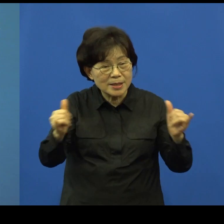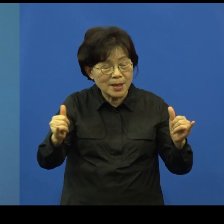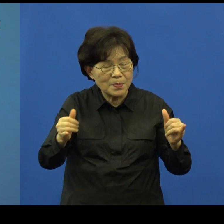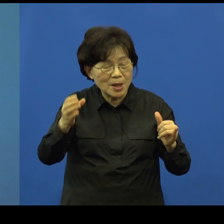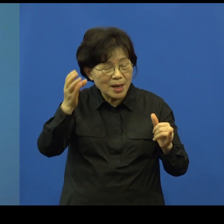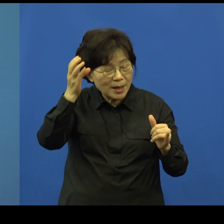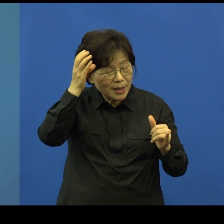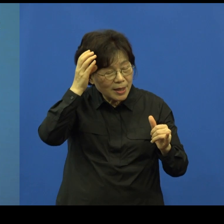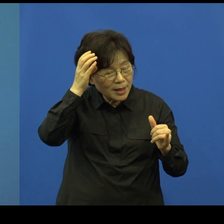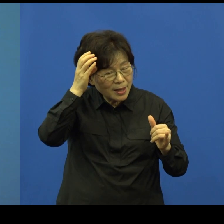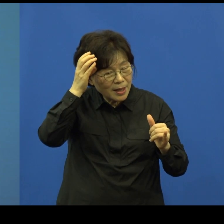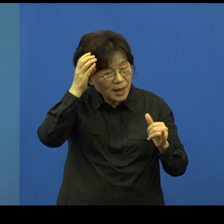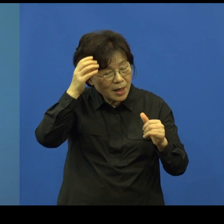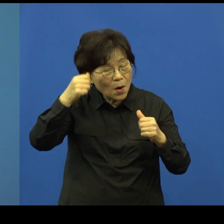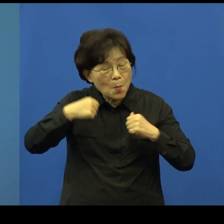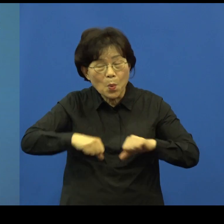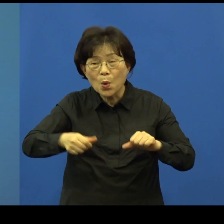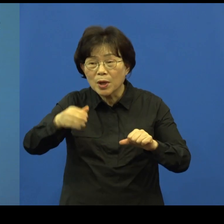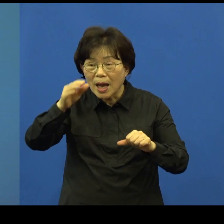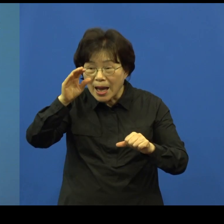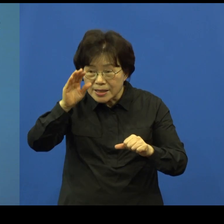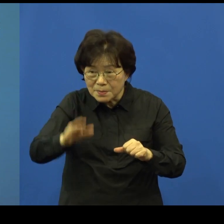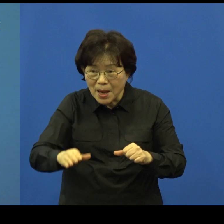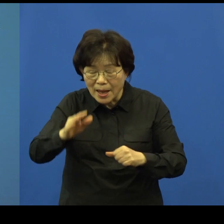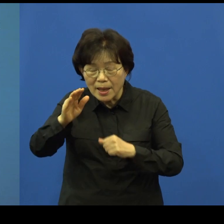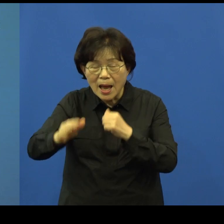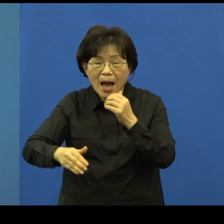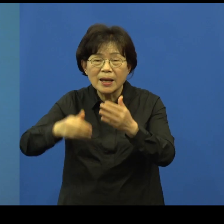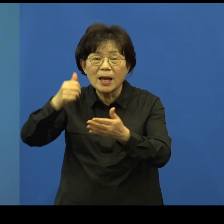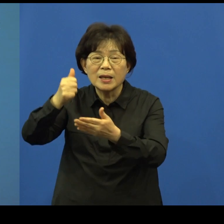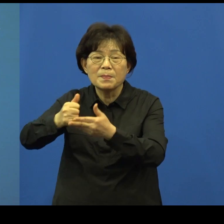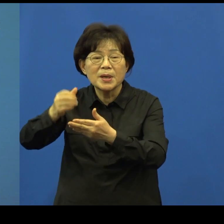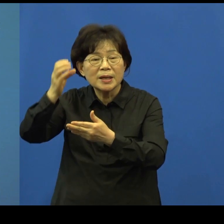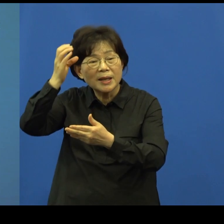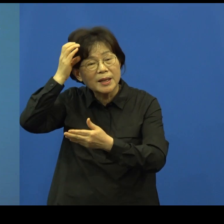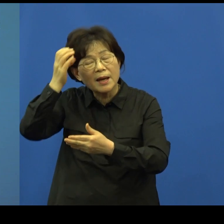기대를 접어도 하나님은 우리에게 기대를 가지시는 분이신 거죠.